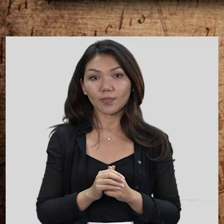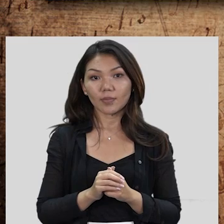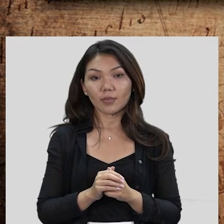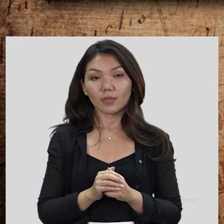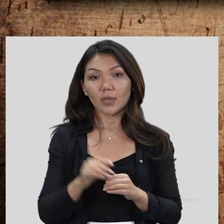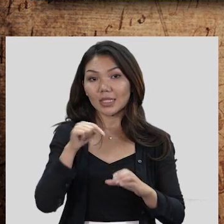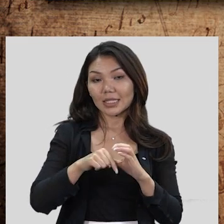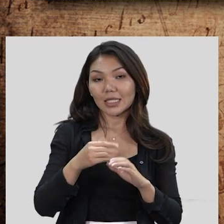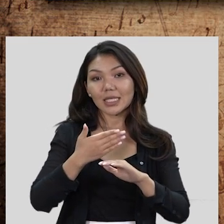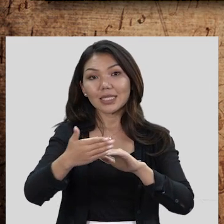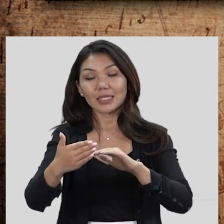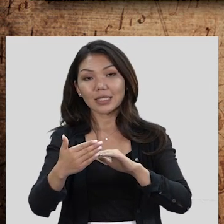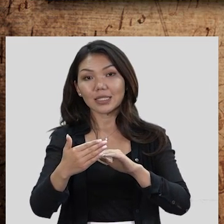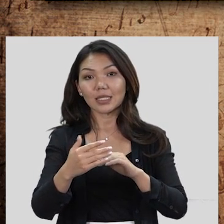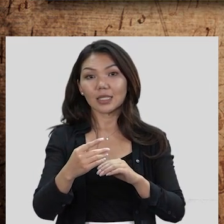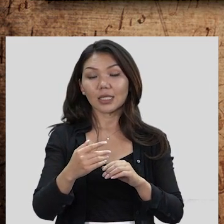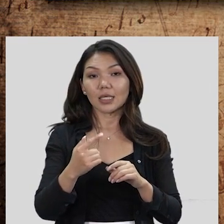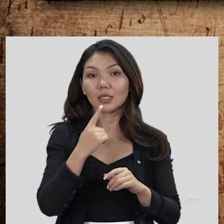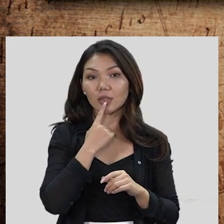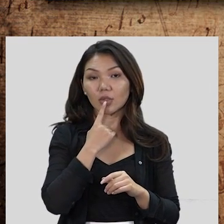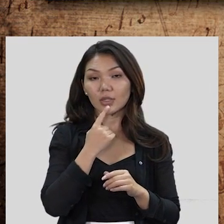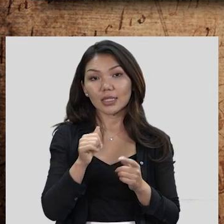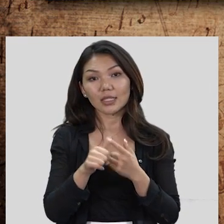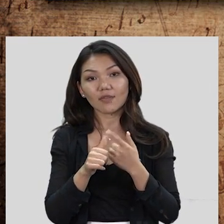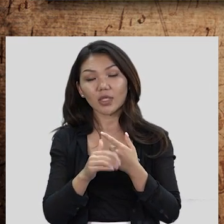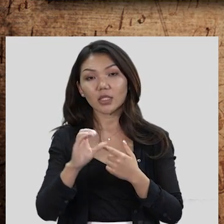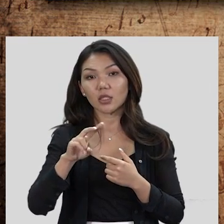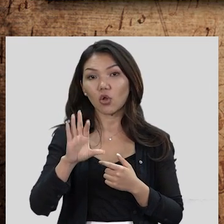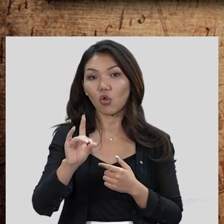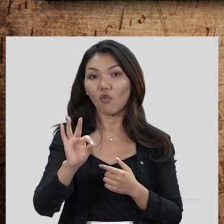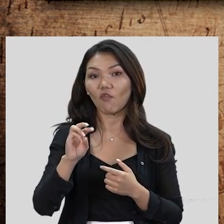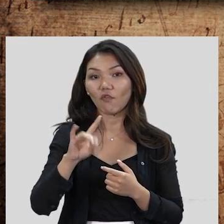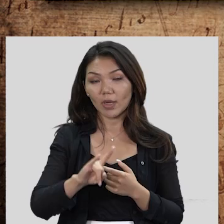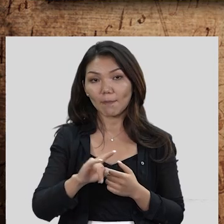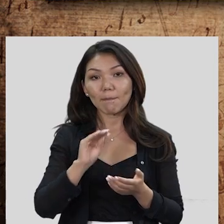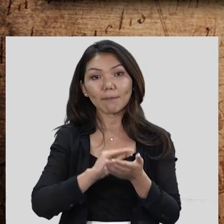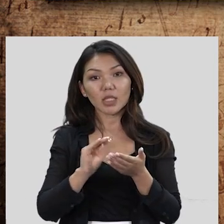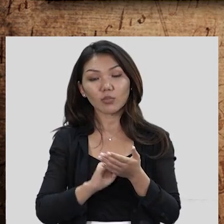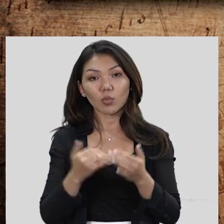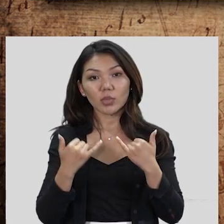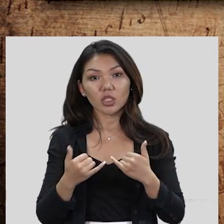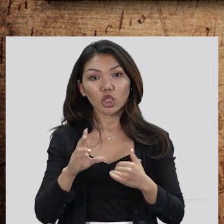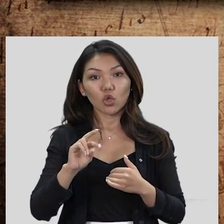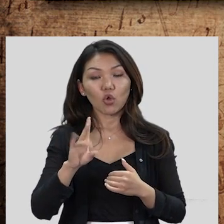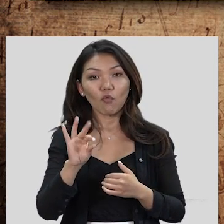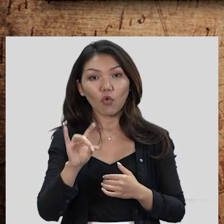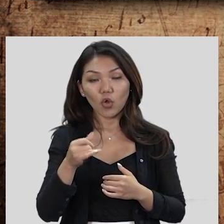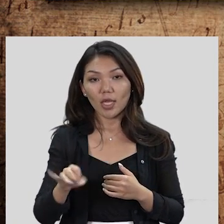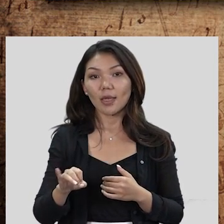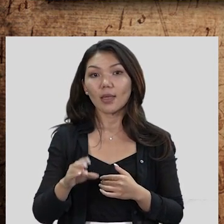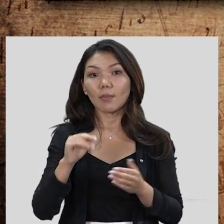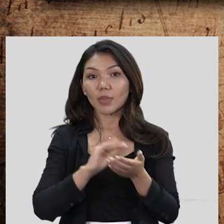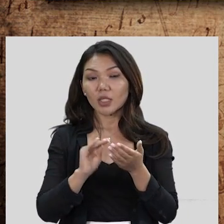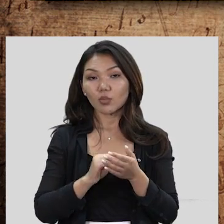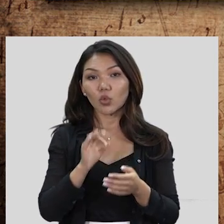слогов письмо называется словесно слоговым или просто слоговым письмом настоящее время слоговое письмо используется в индии пони